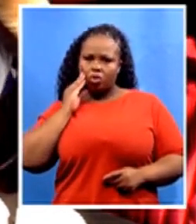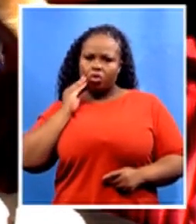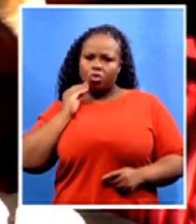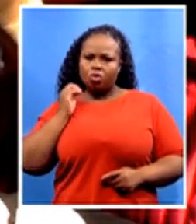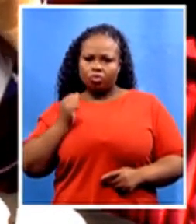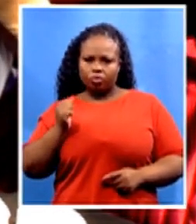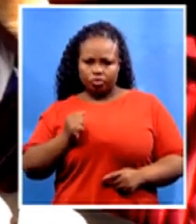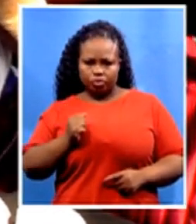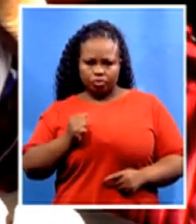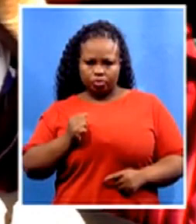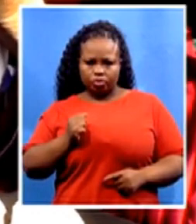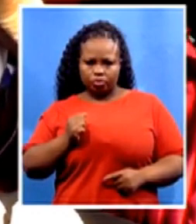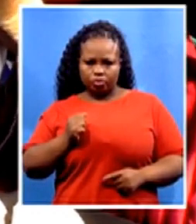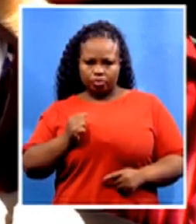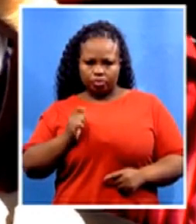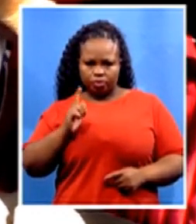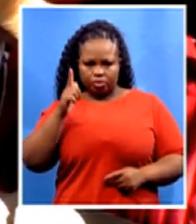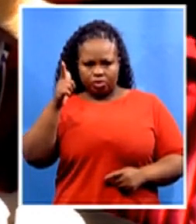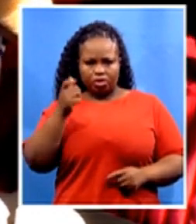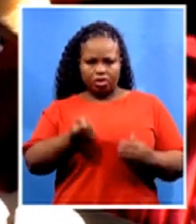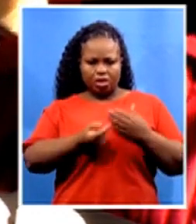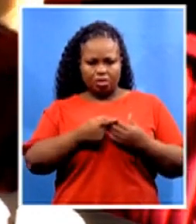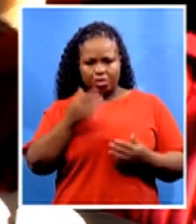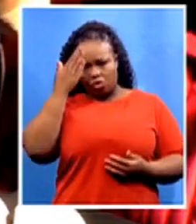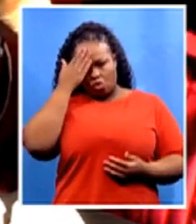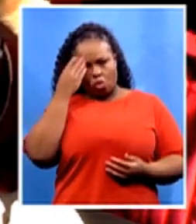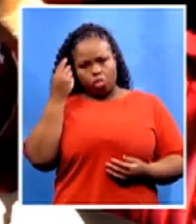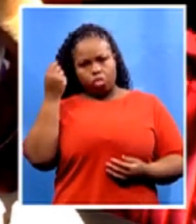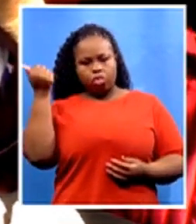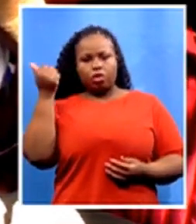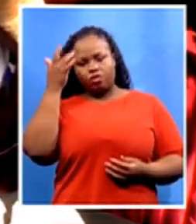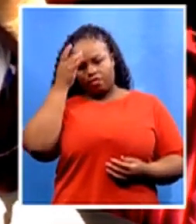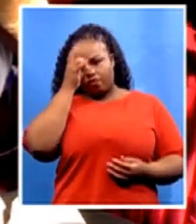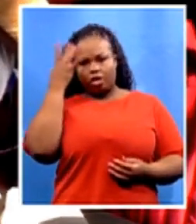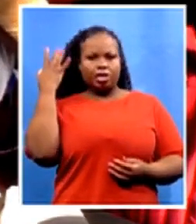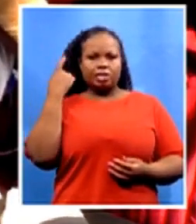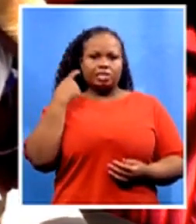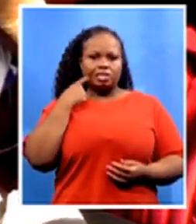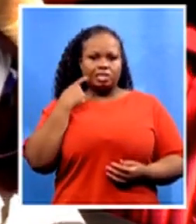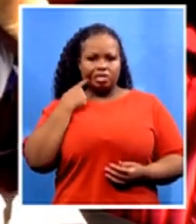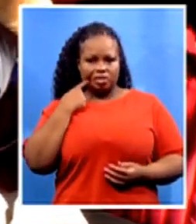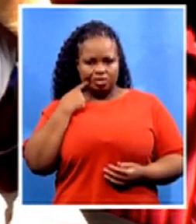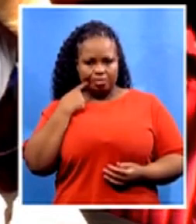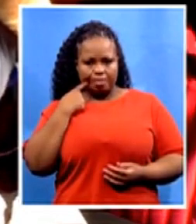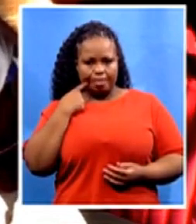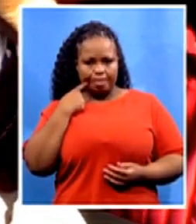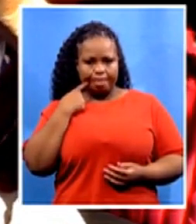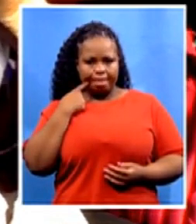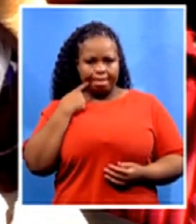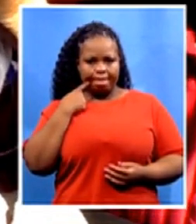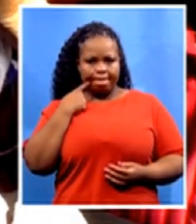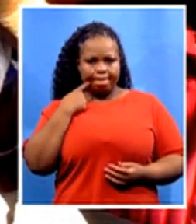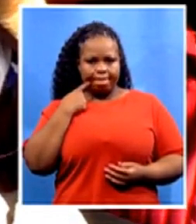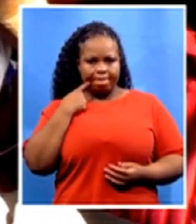iyehla, unokwenza izinto ungazazi kwawena. Manje lento eyenzakele bese kuthiwa umuntu uyathakatha, kusho ukuthi